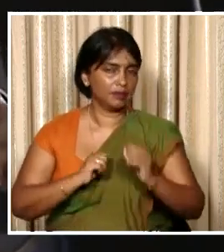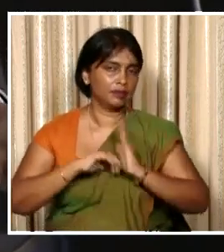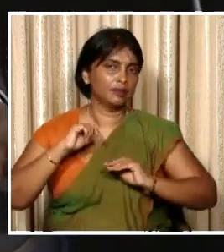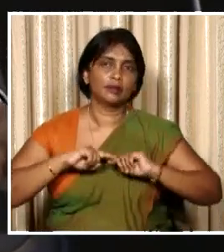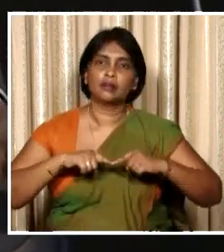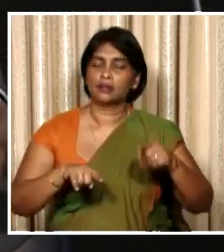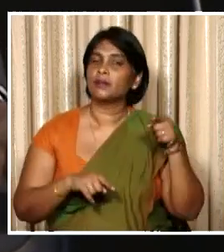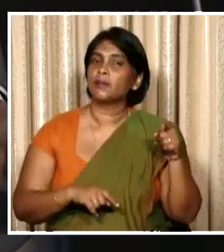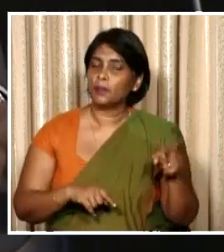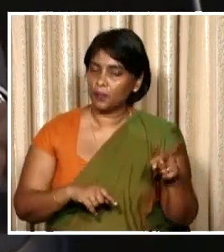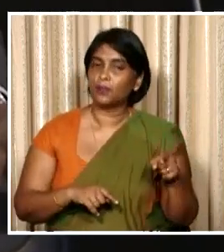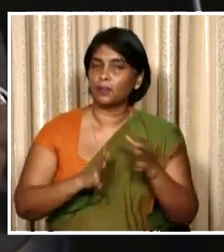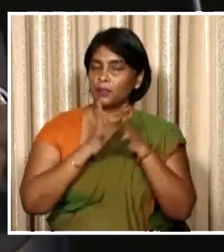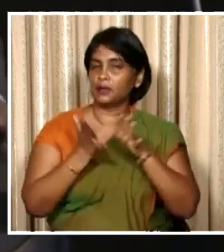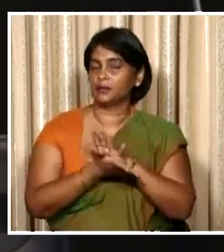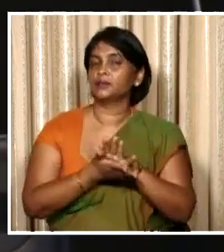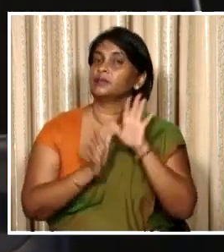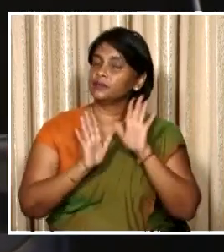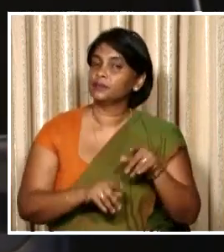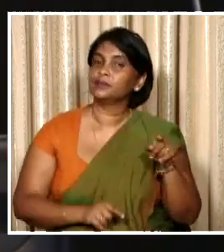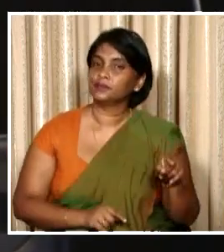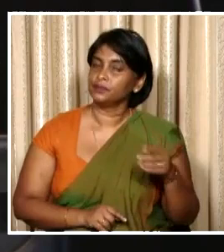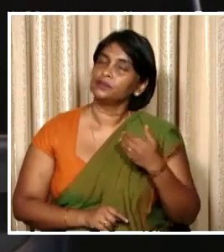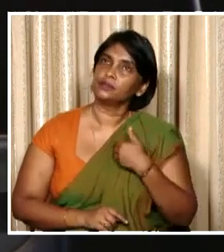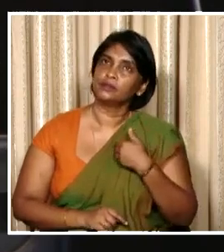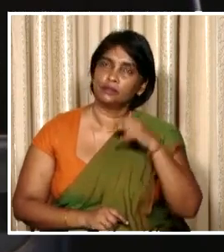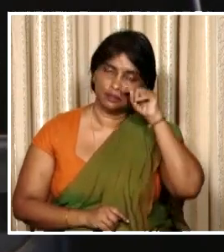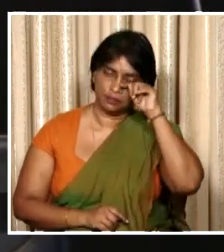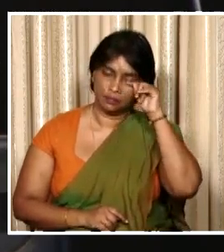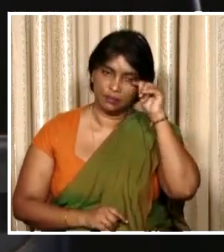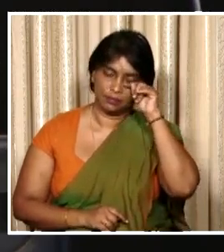ක්‍රියාත්මක කිරීම හා කියනක බොහොම පැහැදිලි. ඒ නිසා අපිට